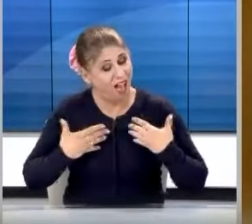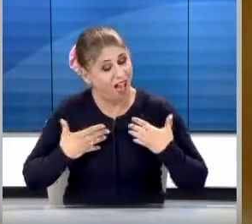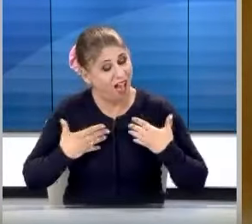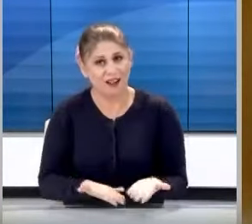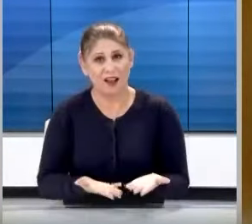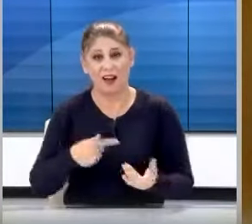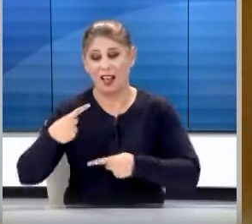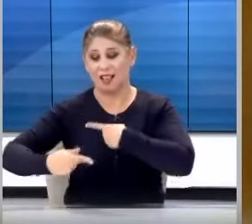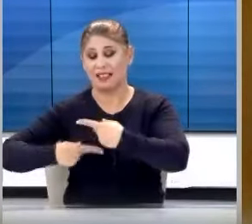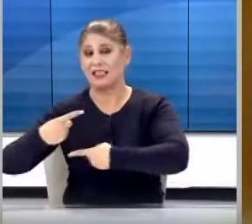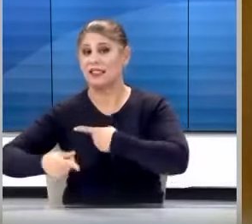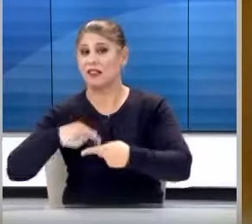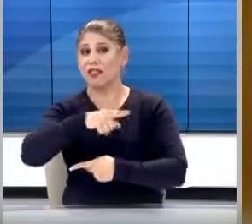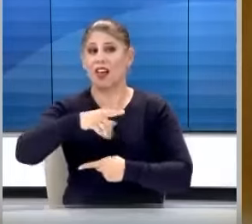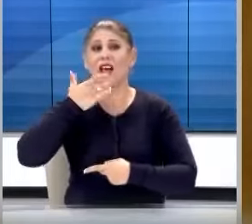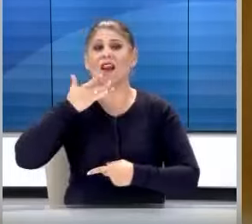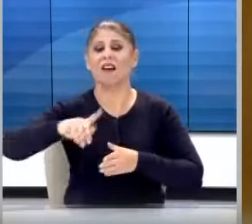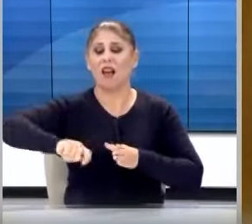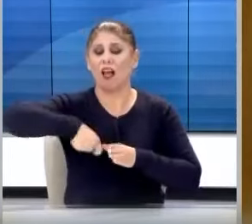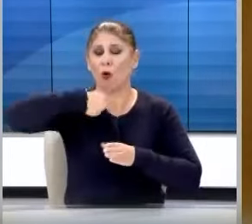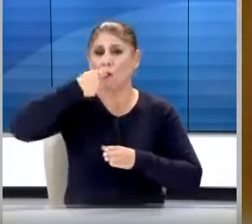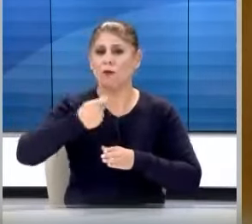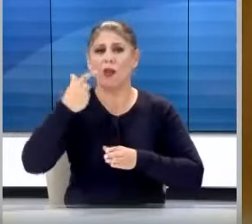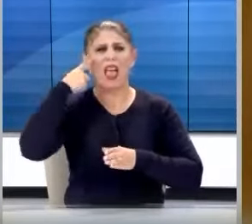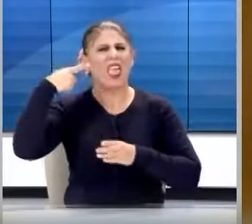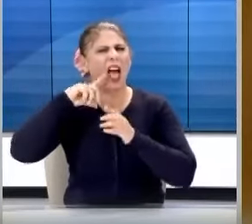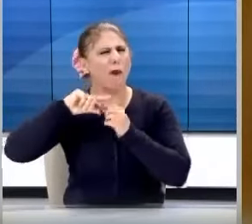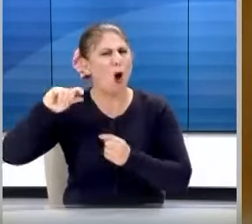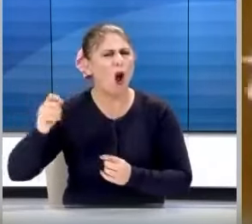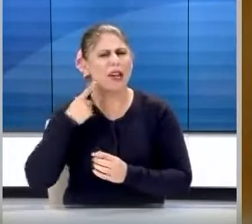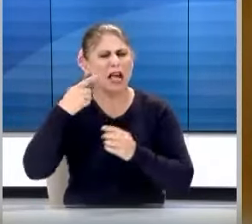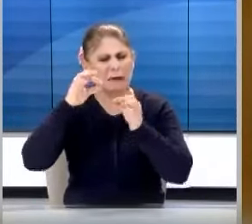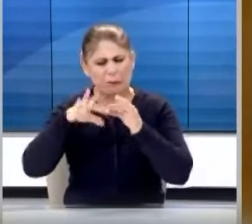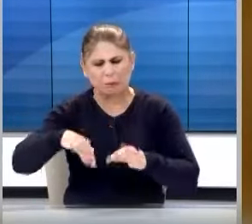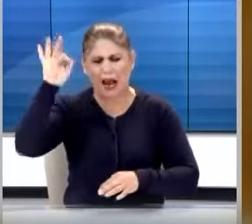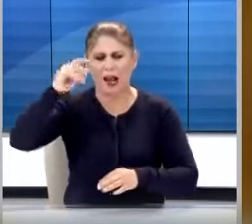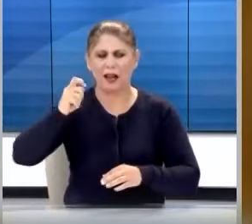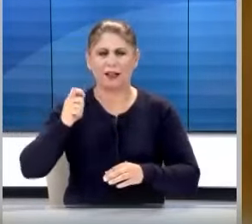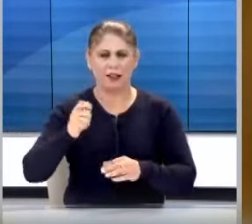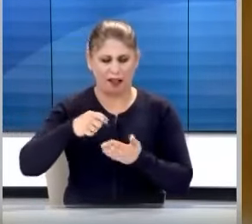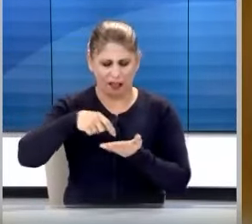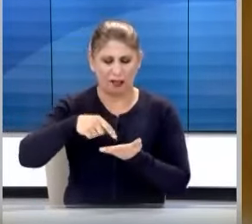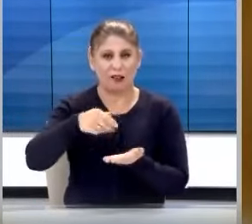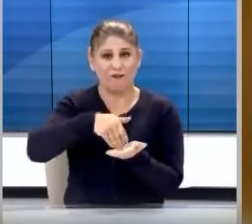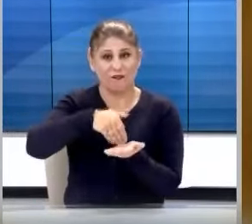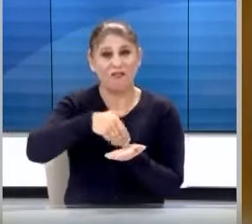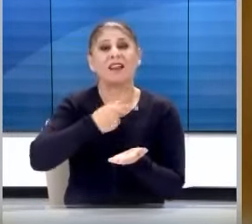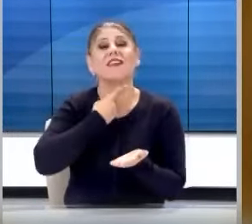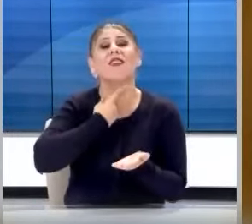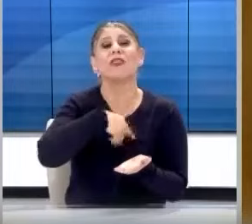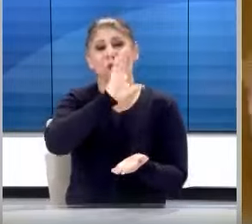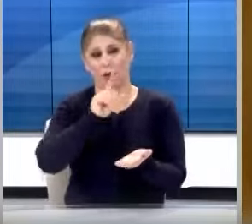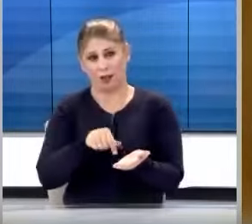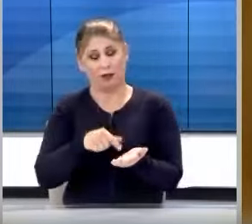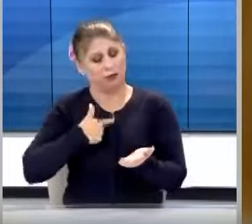όταν έχει συνηθίσει με χουσά κουτάλια, με σούσι, με χαβιάρια και με πλούσια γεύματα, δεν σου αρέσει η φακή. Εμείς